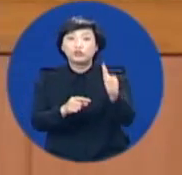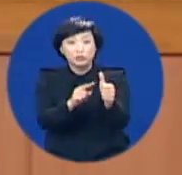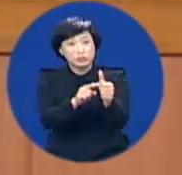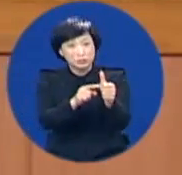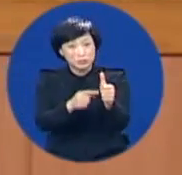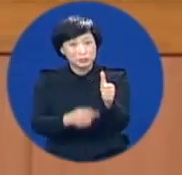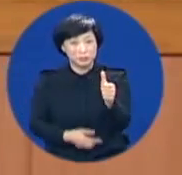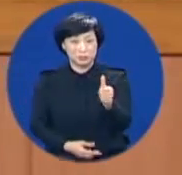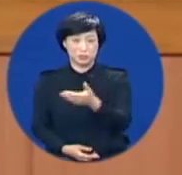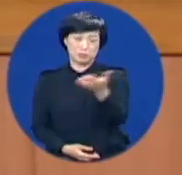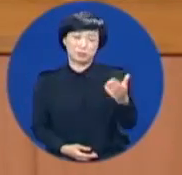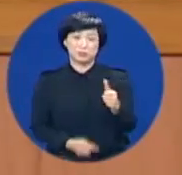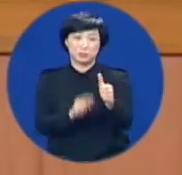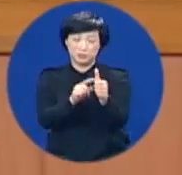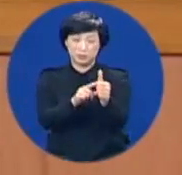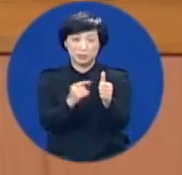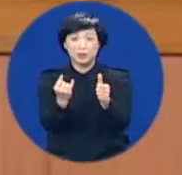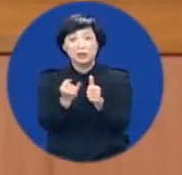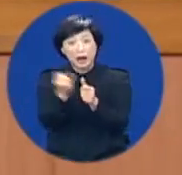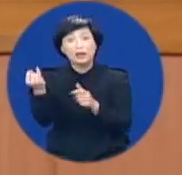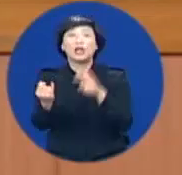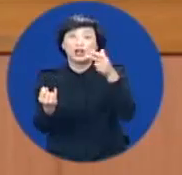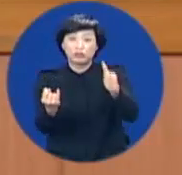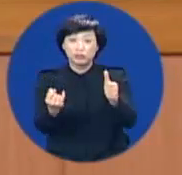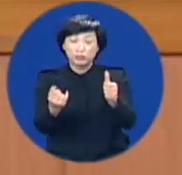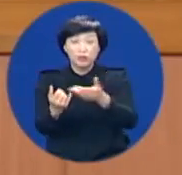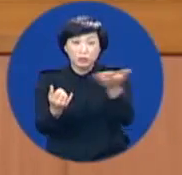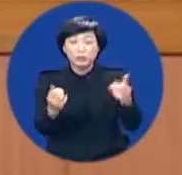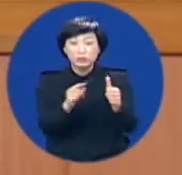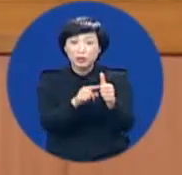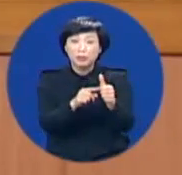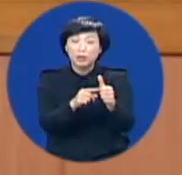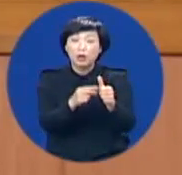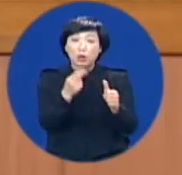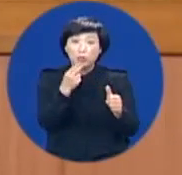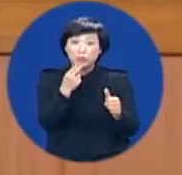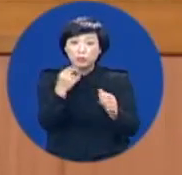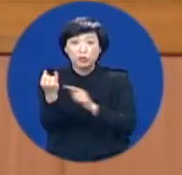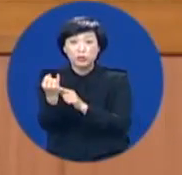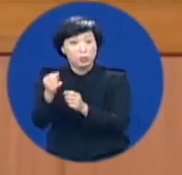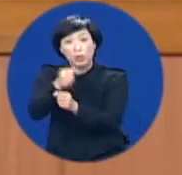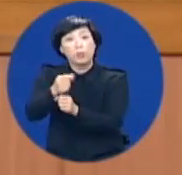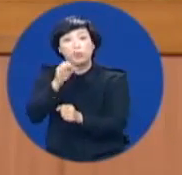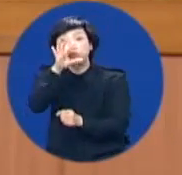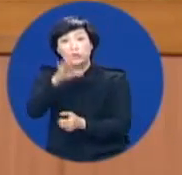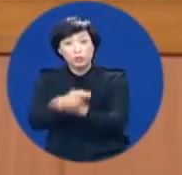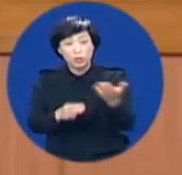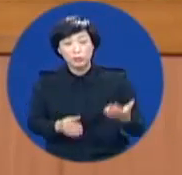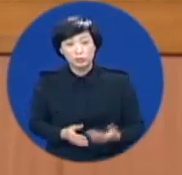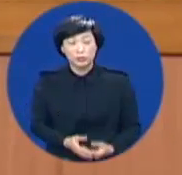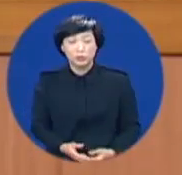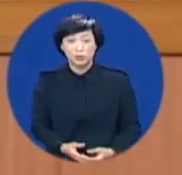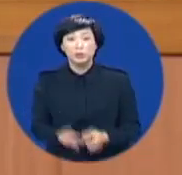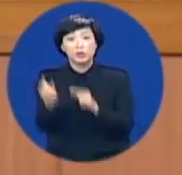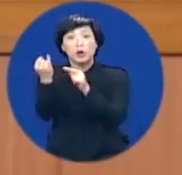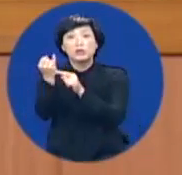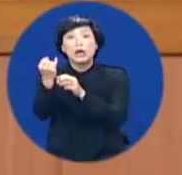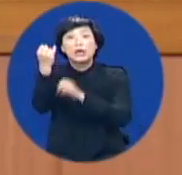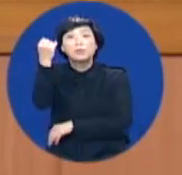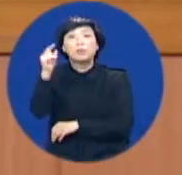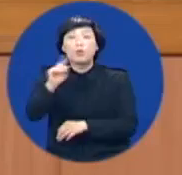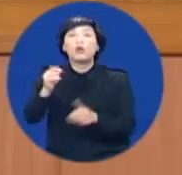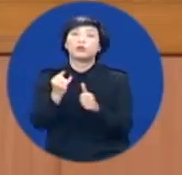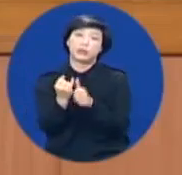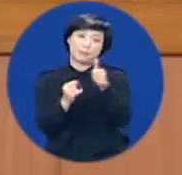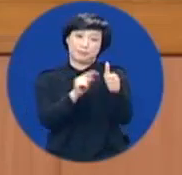사람이요. 여자를 만들어준 남자 없이는 여자가 만들어질 수가 없어. 여자의 본질이